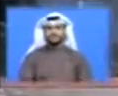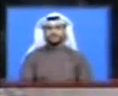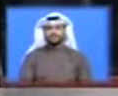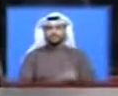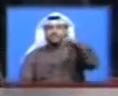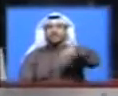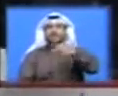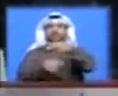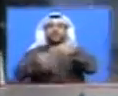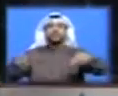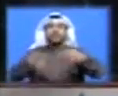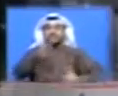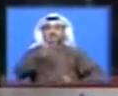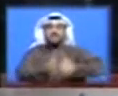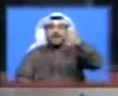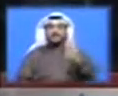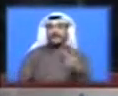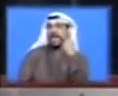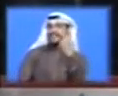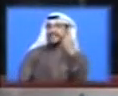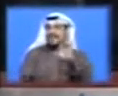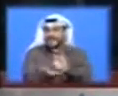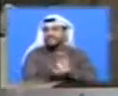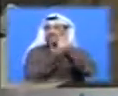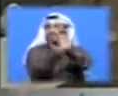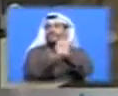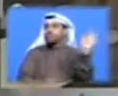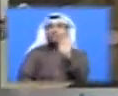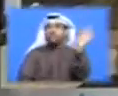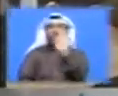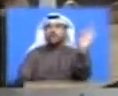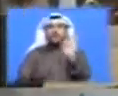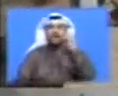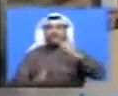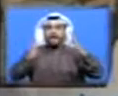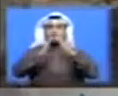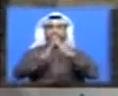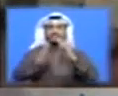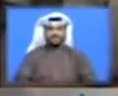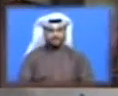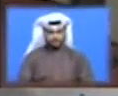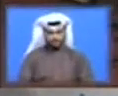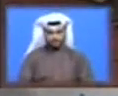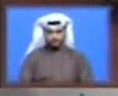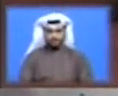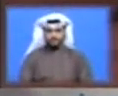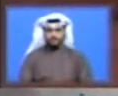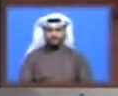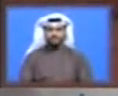ودولة الكويت تحصد جائزتين خلال مشاركتها في معرض الكتاب الدولي في القاهرة.